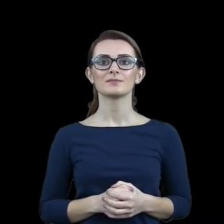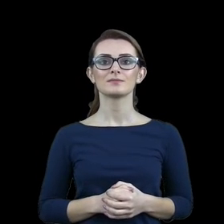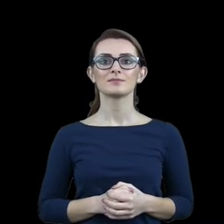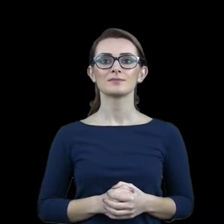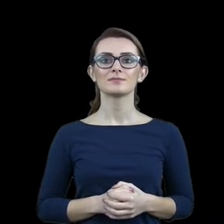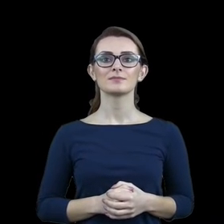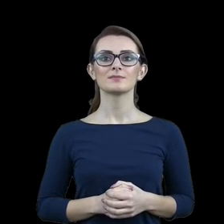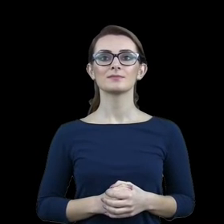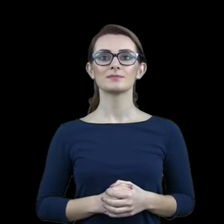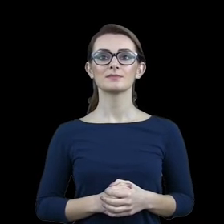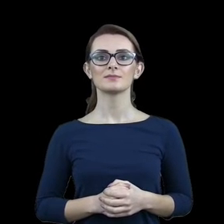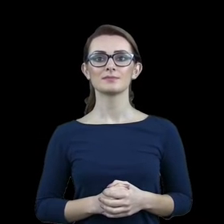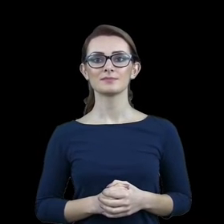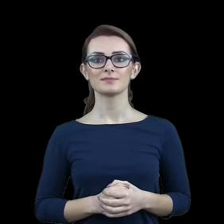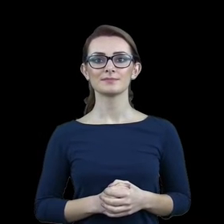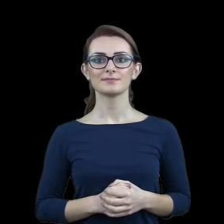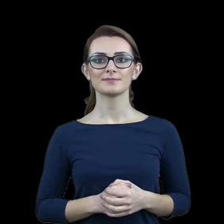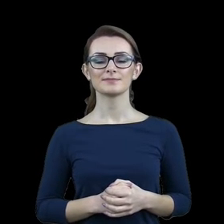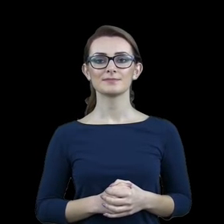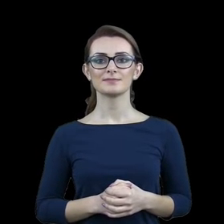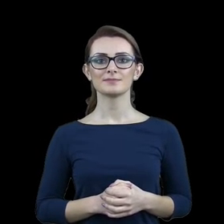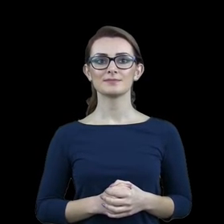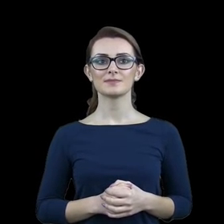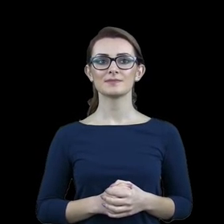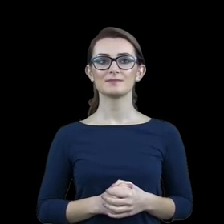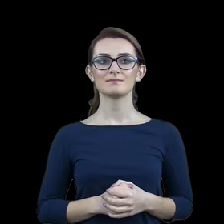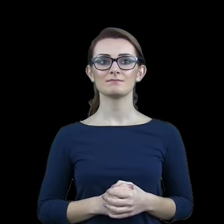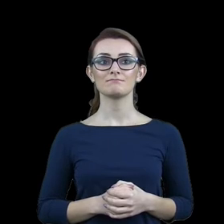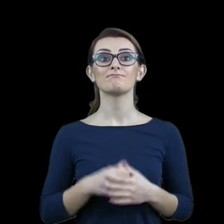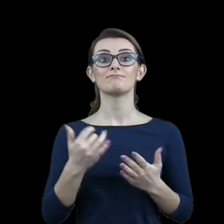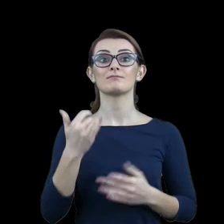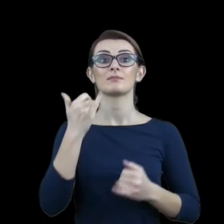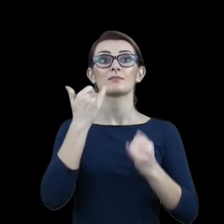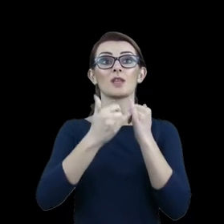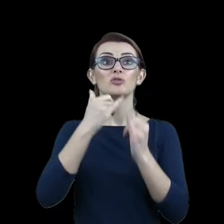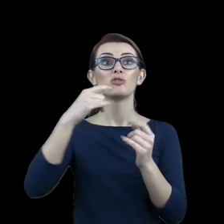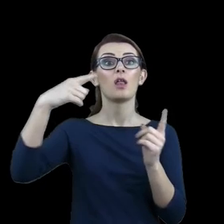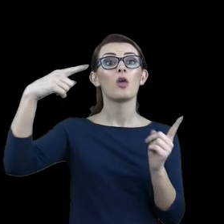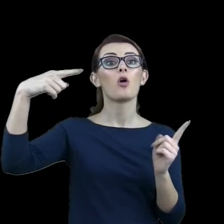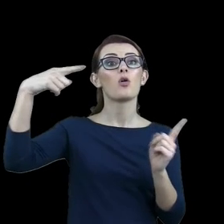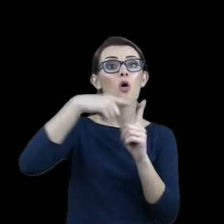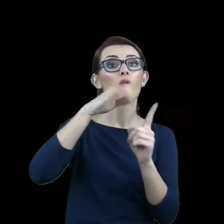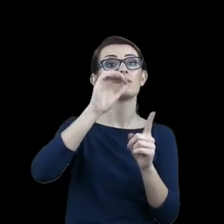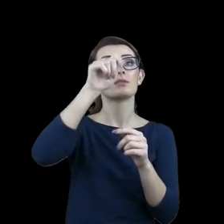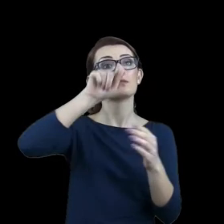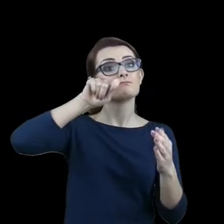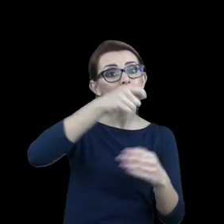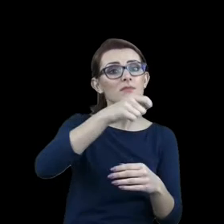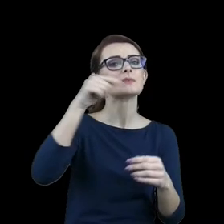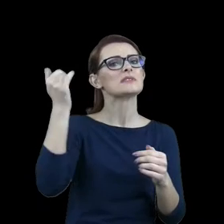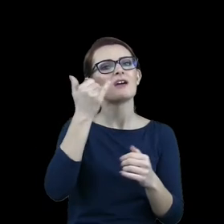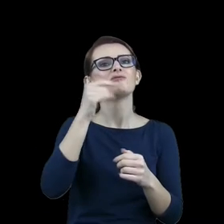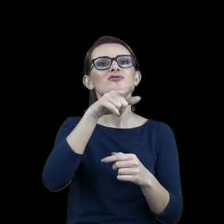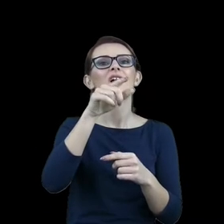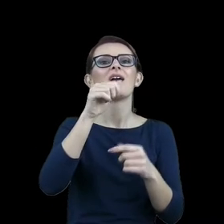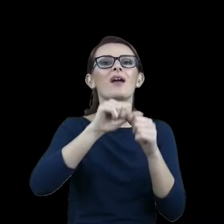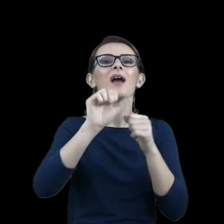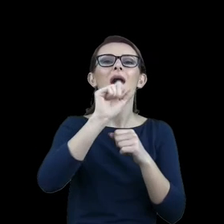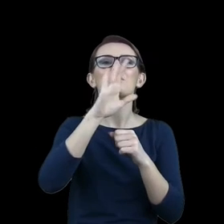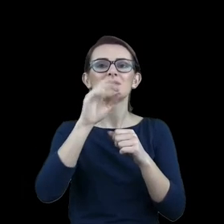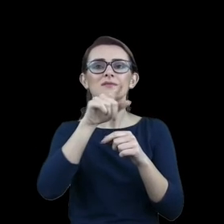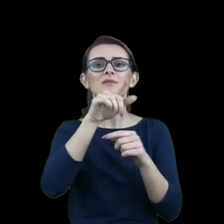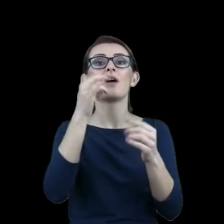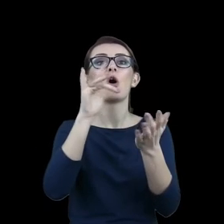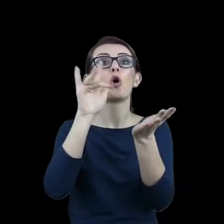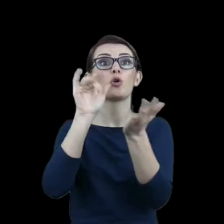kąta AOB jest równa, zgodnie z moim założeniem, 50 stopni. Tak wybrałem. Jak oznaczamy kąt,